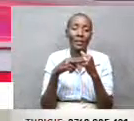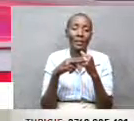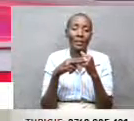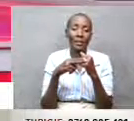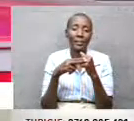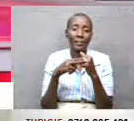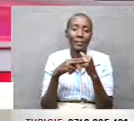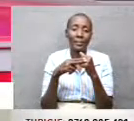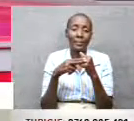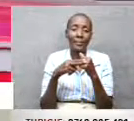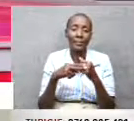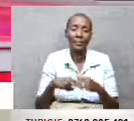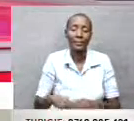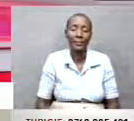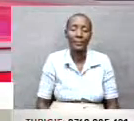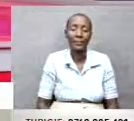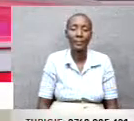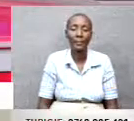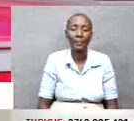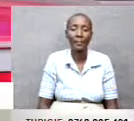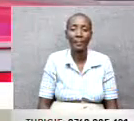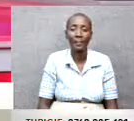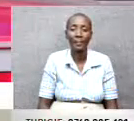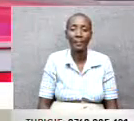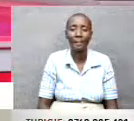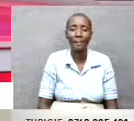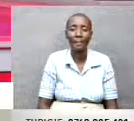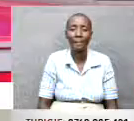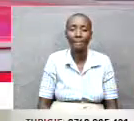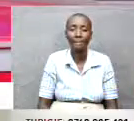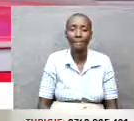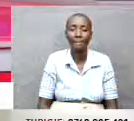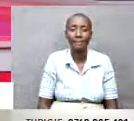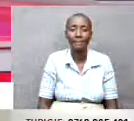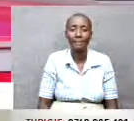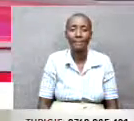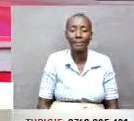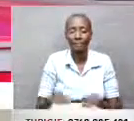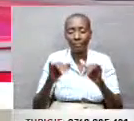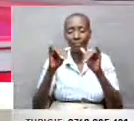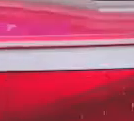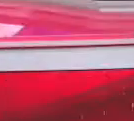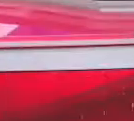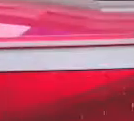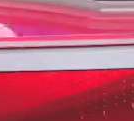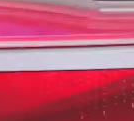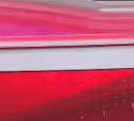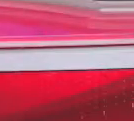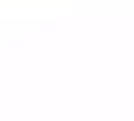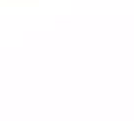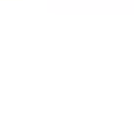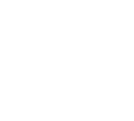@Kileme_Andrine. Na vile vile utanifuata kwenye @_Clifford_KE. Naam, usiende mbali.